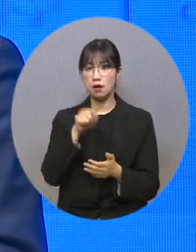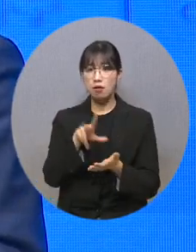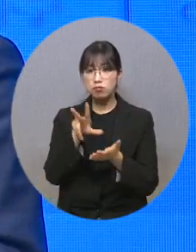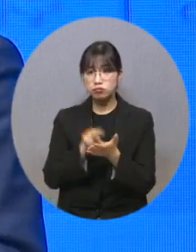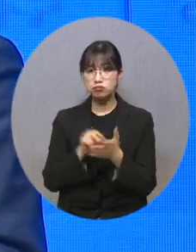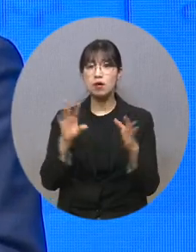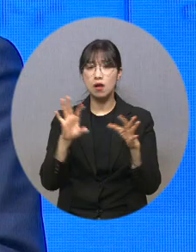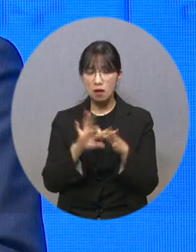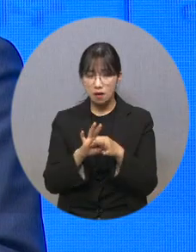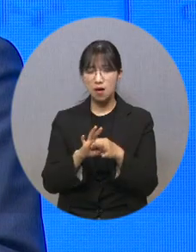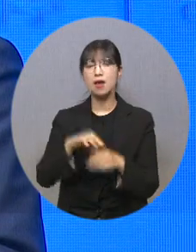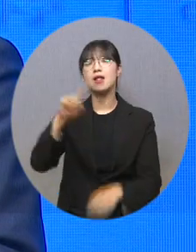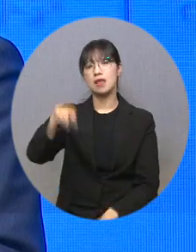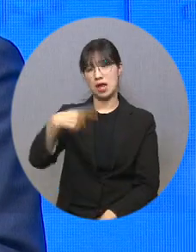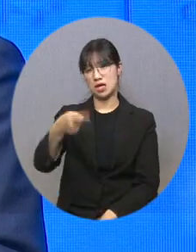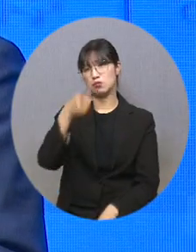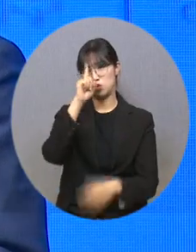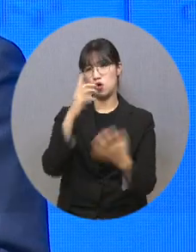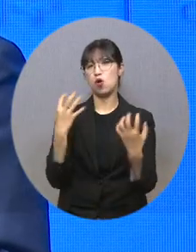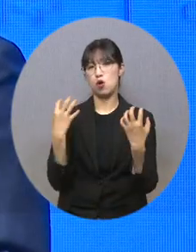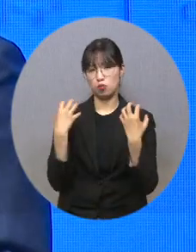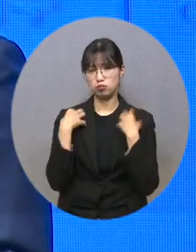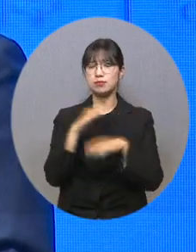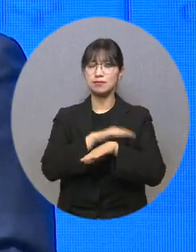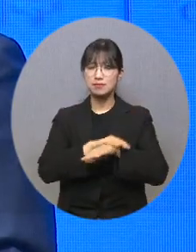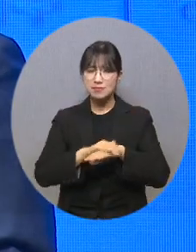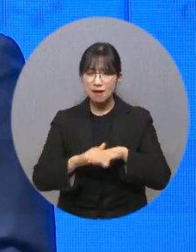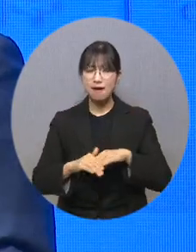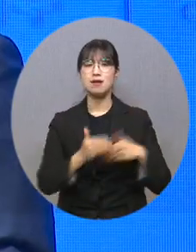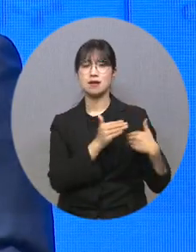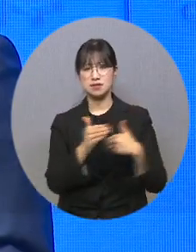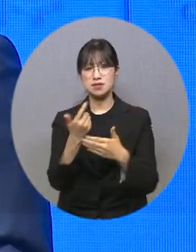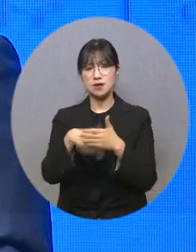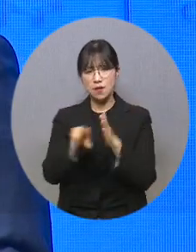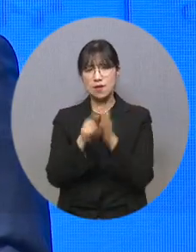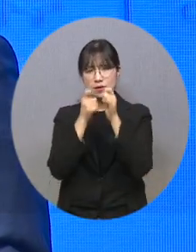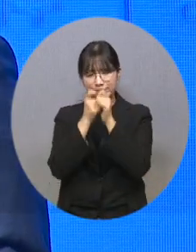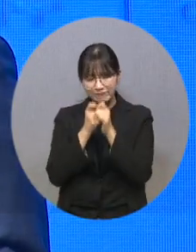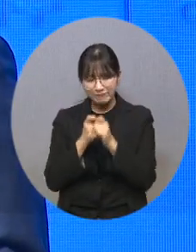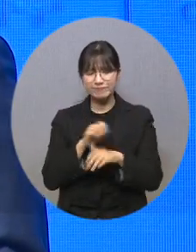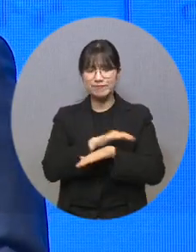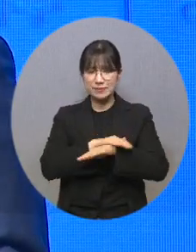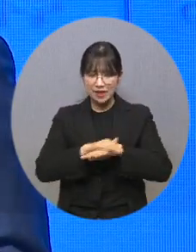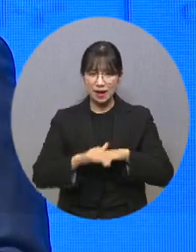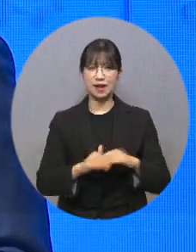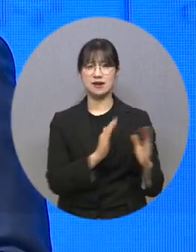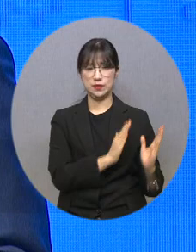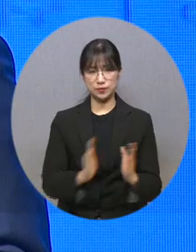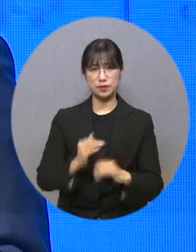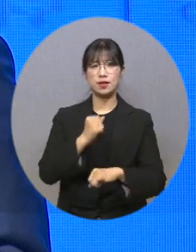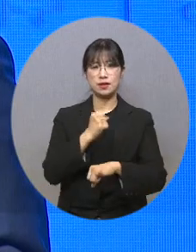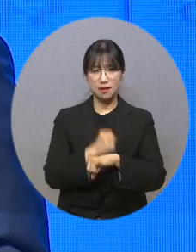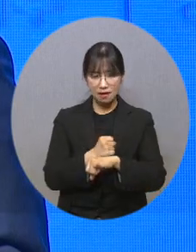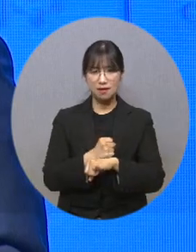문제는 다음 정부에서도 잘 진행될 수 있도록 저희들이 꼼꼼하게 챙겨서 그렇게